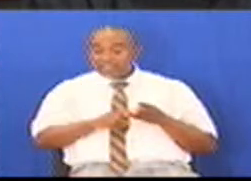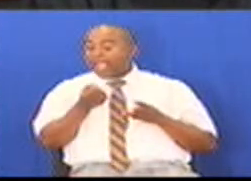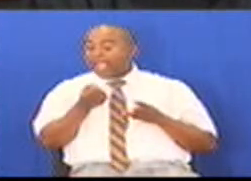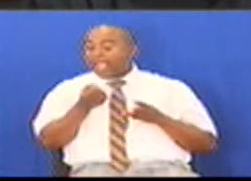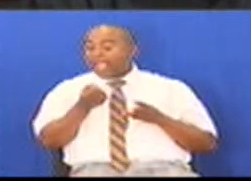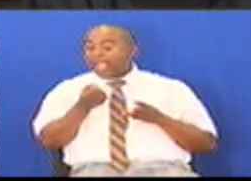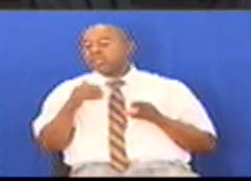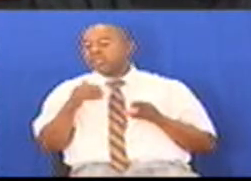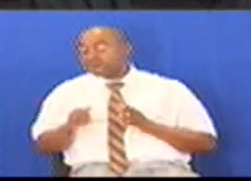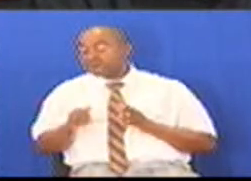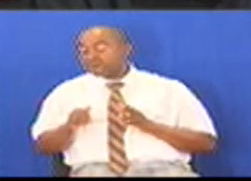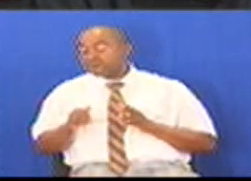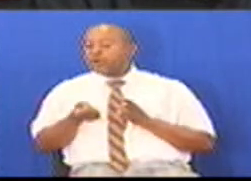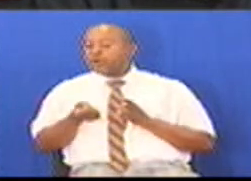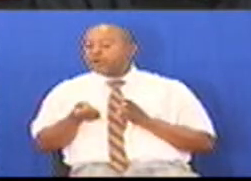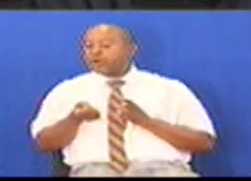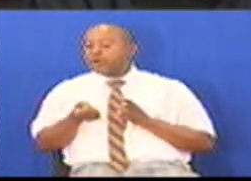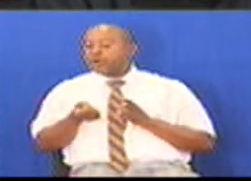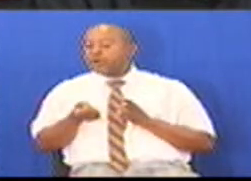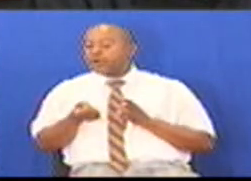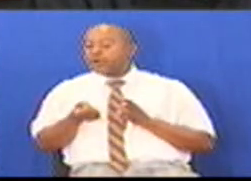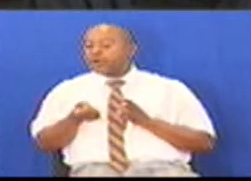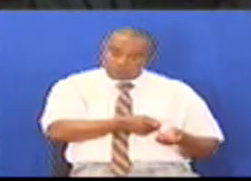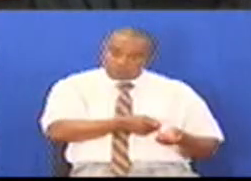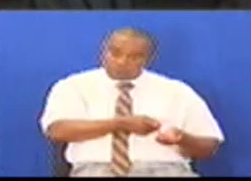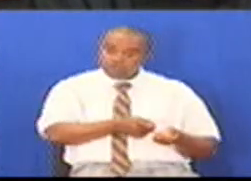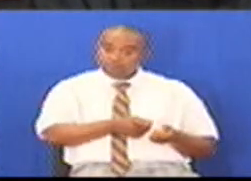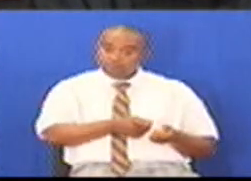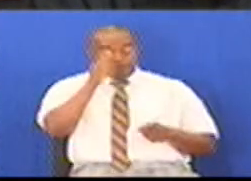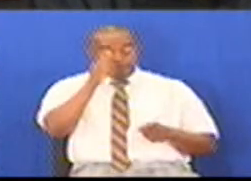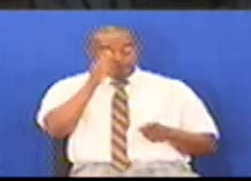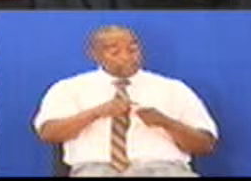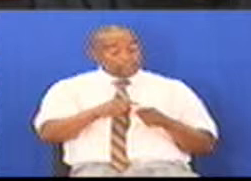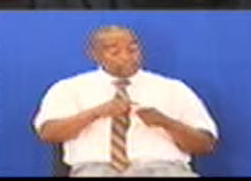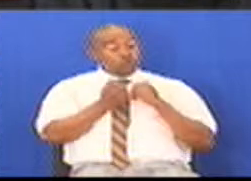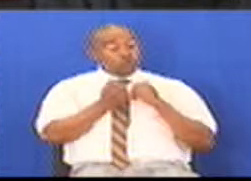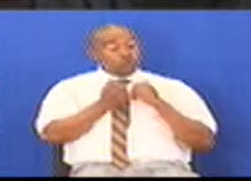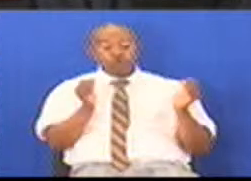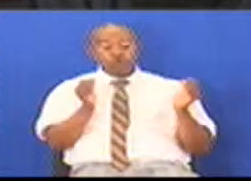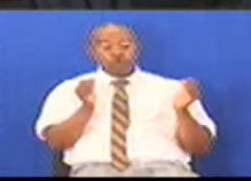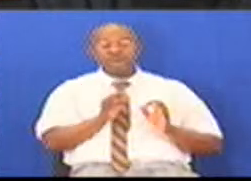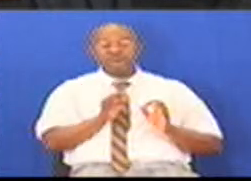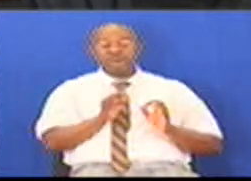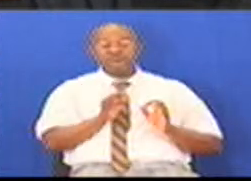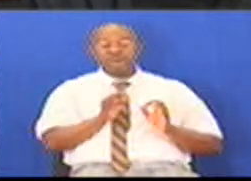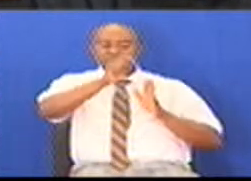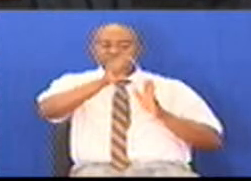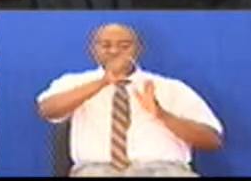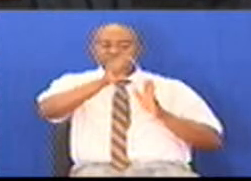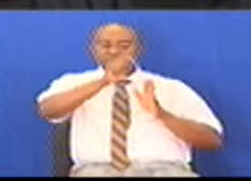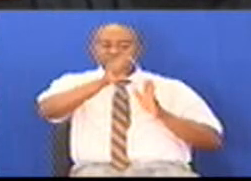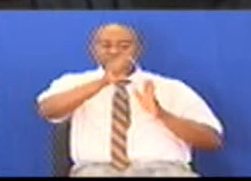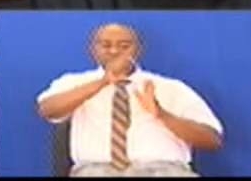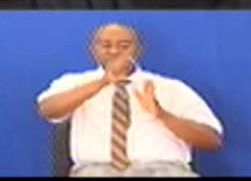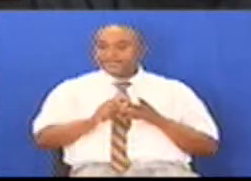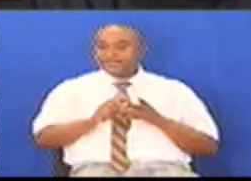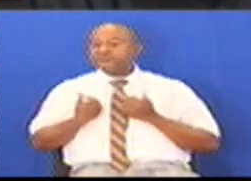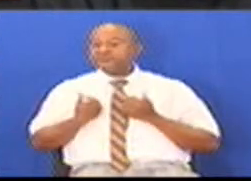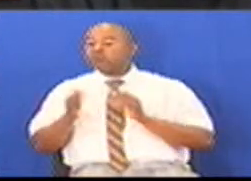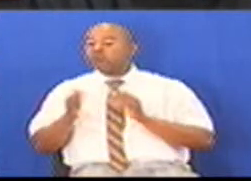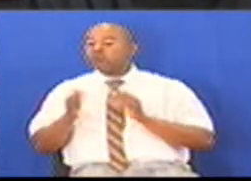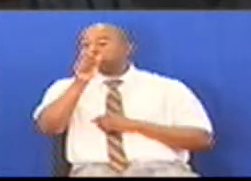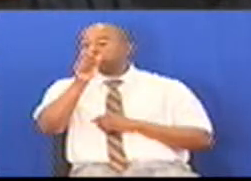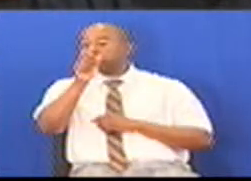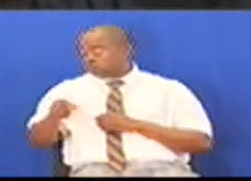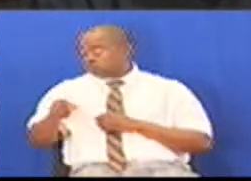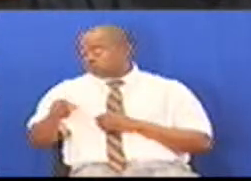na pembejeo za ndani na nje, ili kwanza kulinda viwanda vya ndani na pili kuwalinda Watanzania dhidi ya matumizi ya bidhaa zisizo na